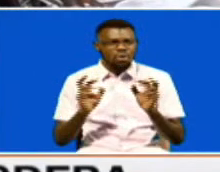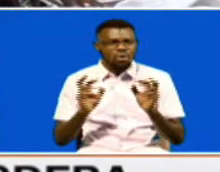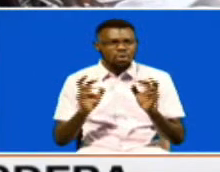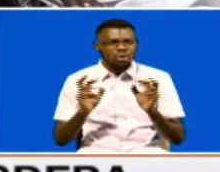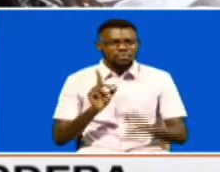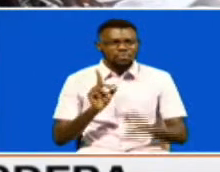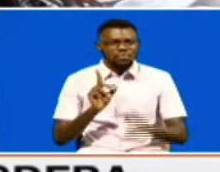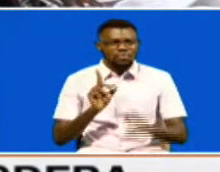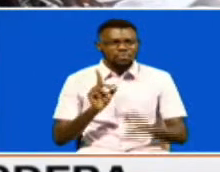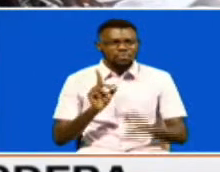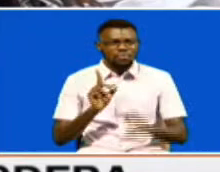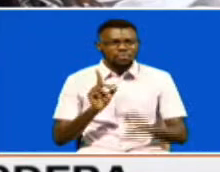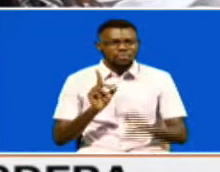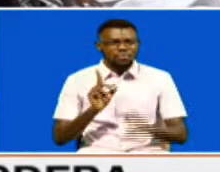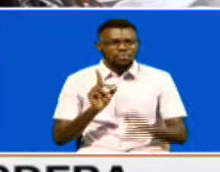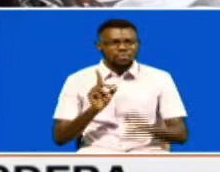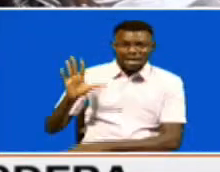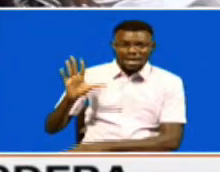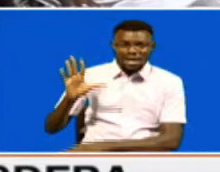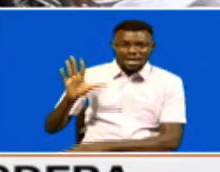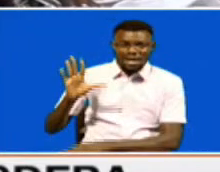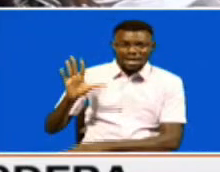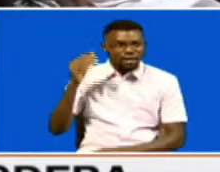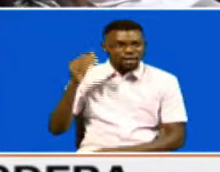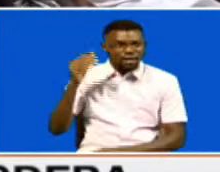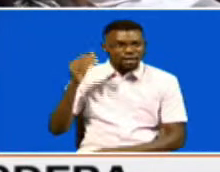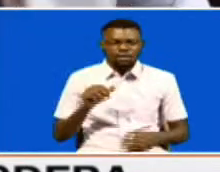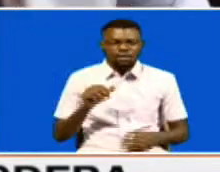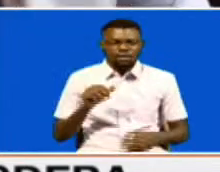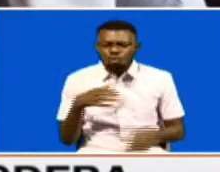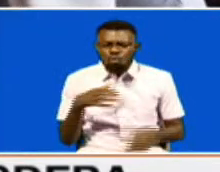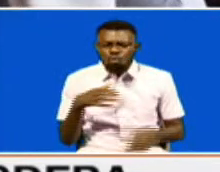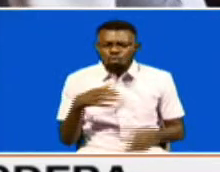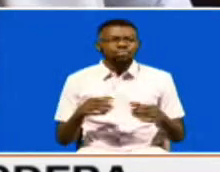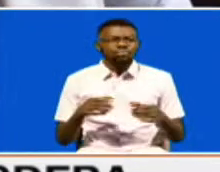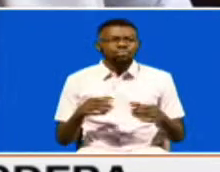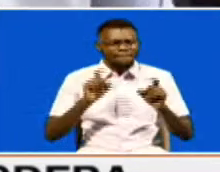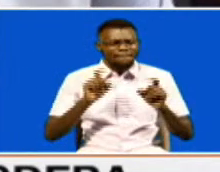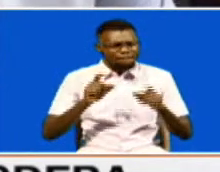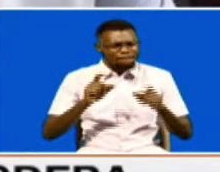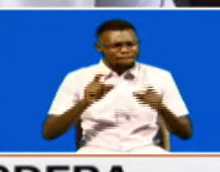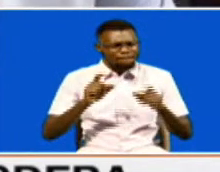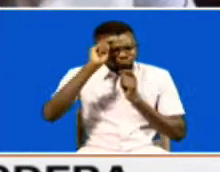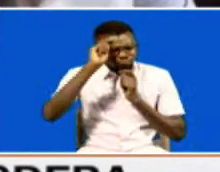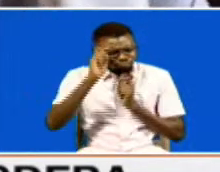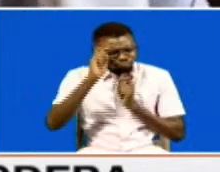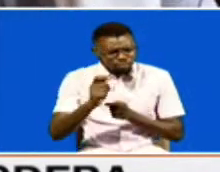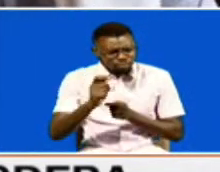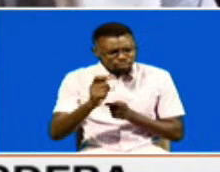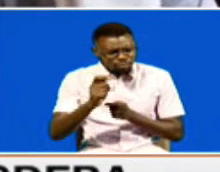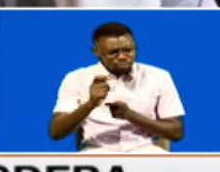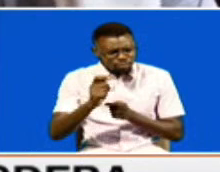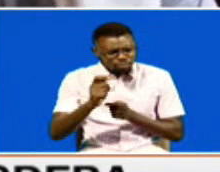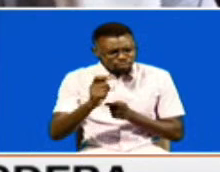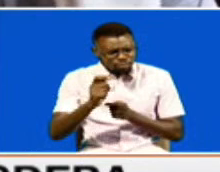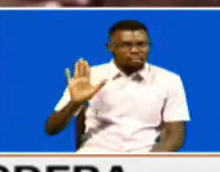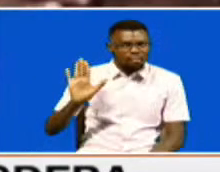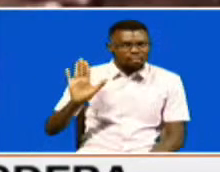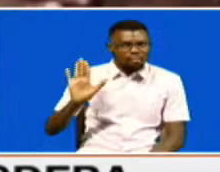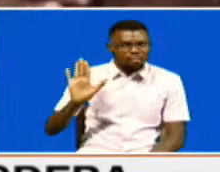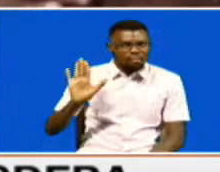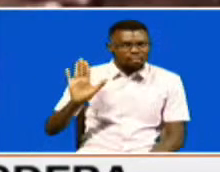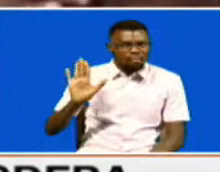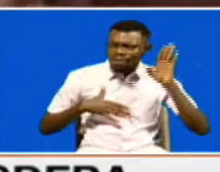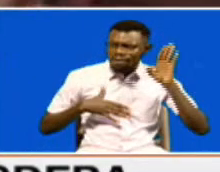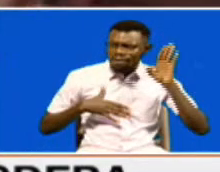Katika itikadi ya jamii ya Somali, wazee wana usemi na wanapozungumza husikizwa tena kwa makini. Na wito wa leo